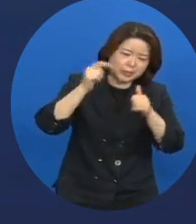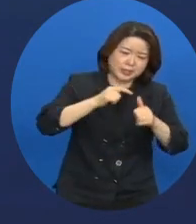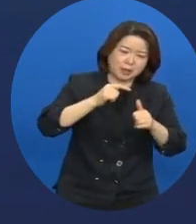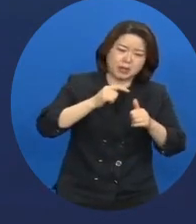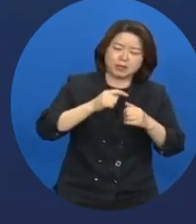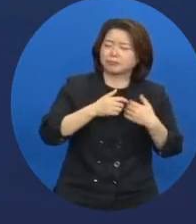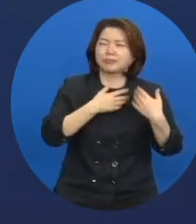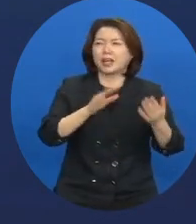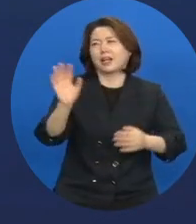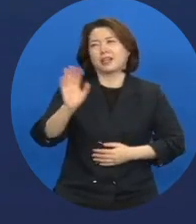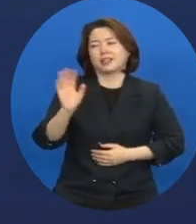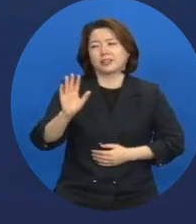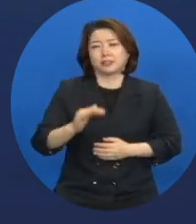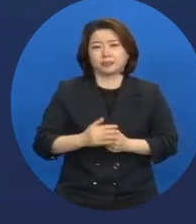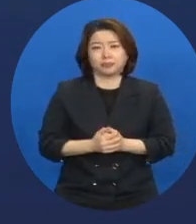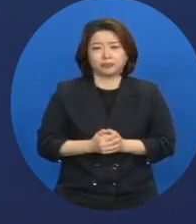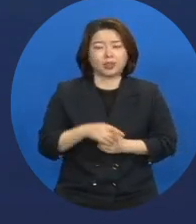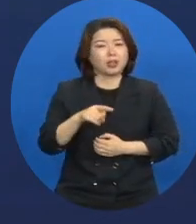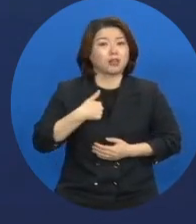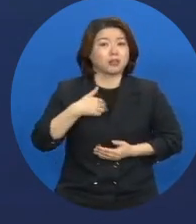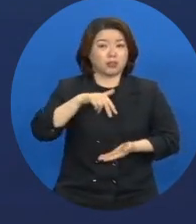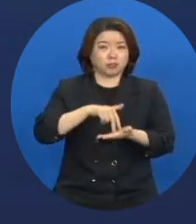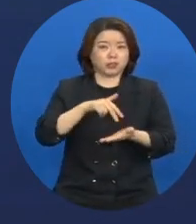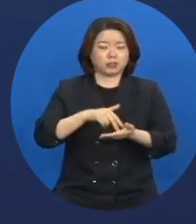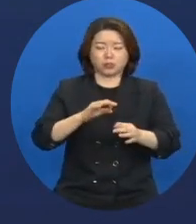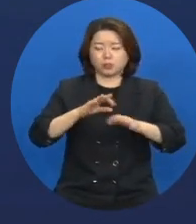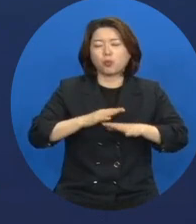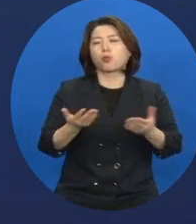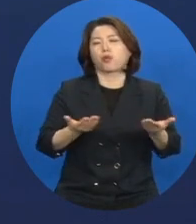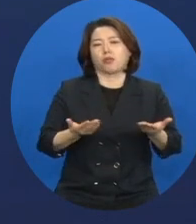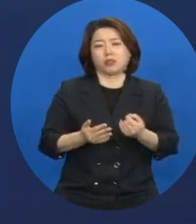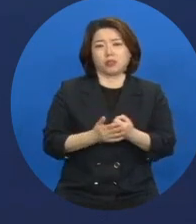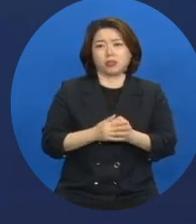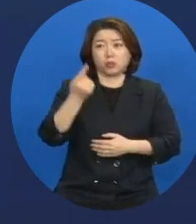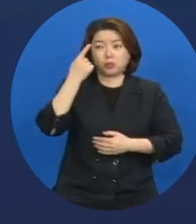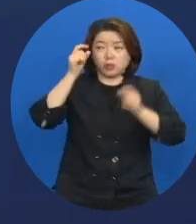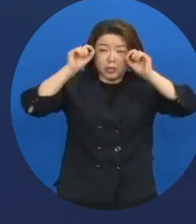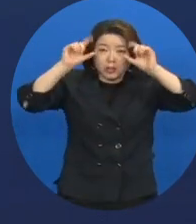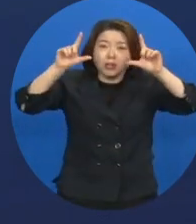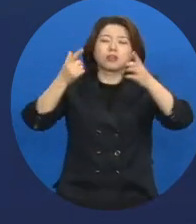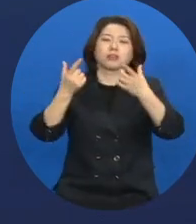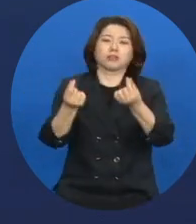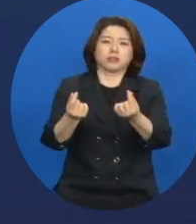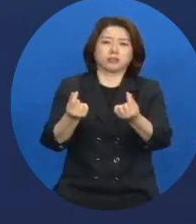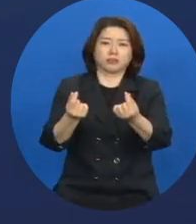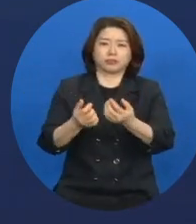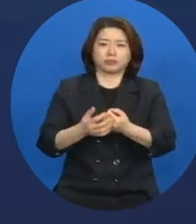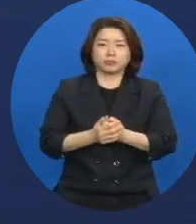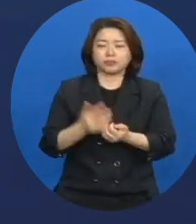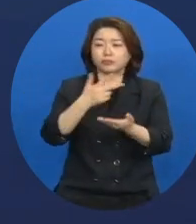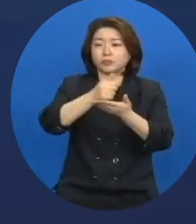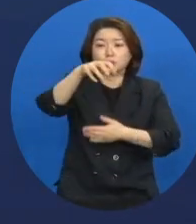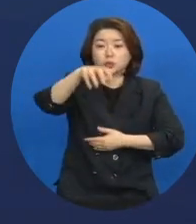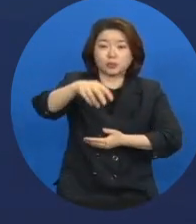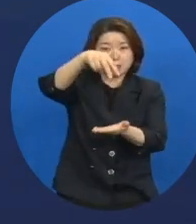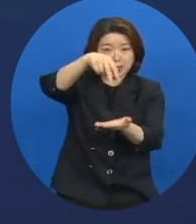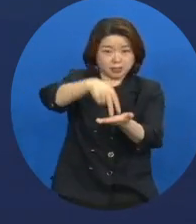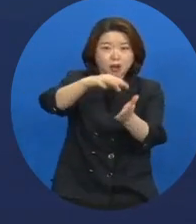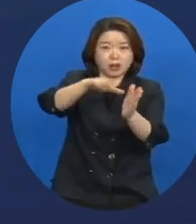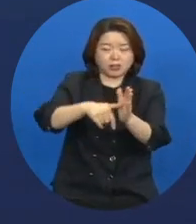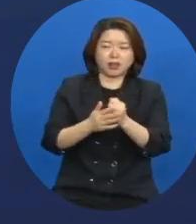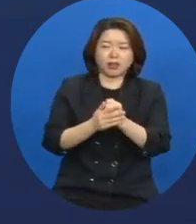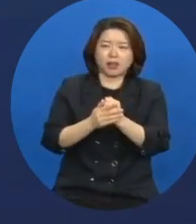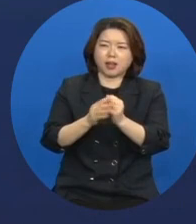이건 저에게 있어서는 정말 놀라운 일이었어요. 눈이 뜨인 거죠. 주님 앞에 설 때,